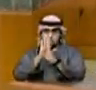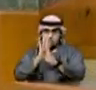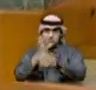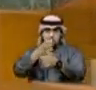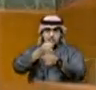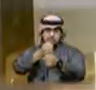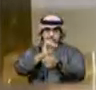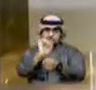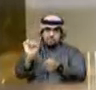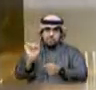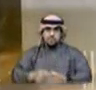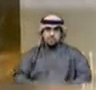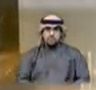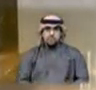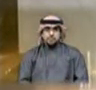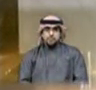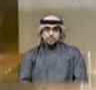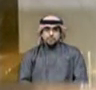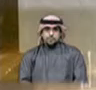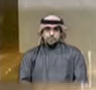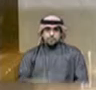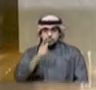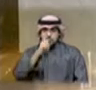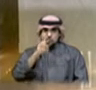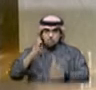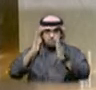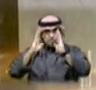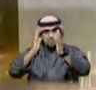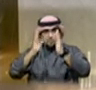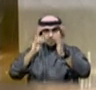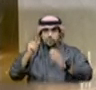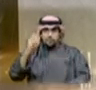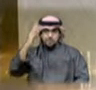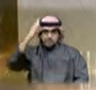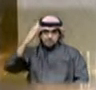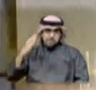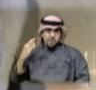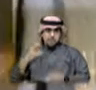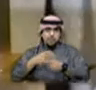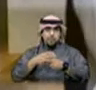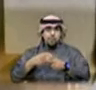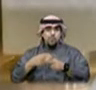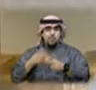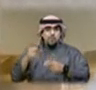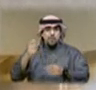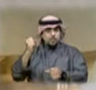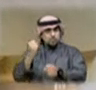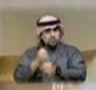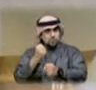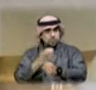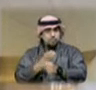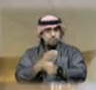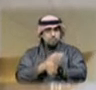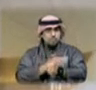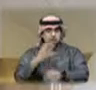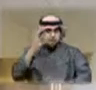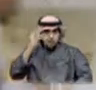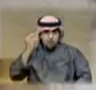يوم المرأة العالمي. الحمد لله المرأة الكويتية وصلت من سواء في